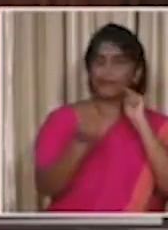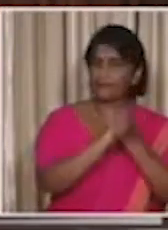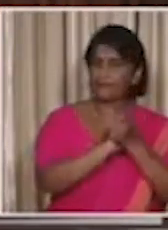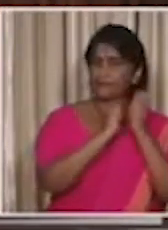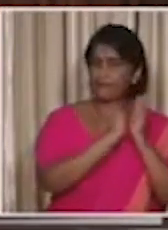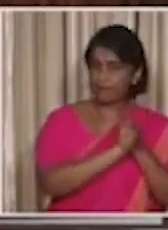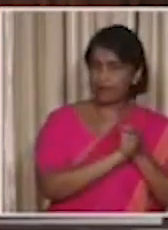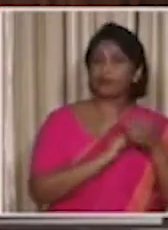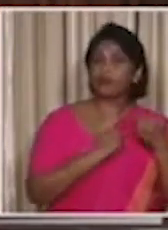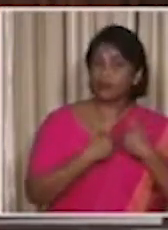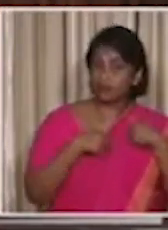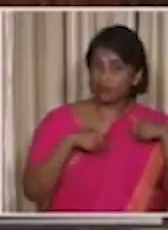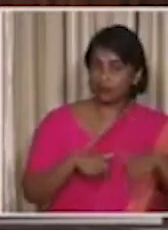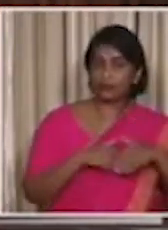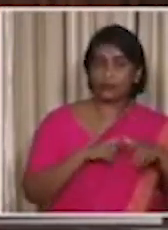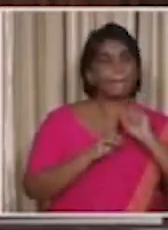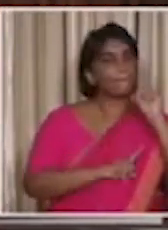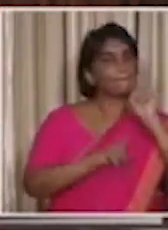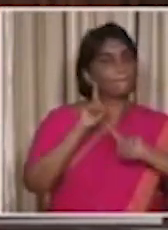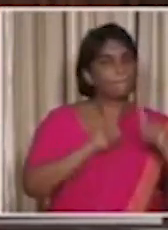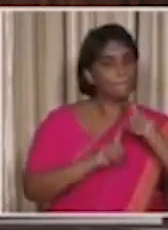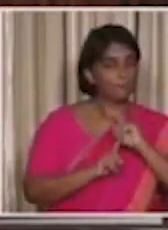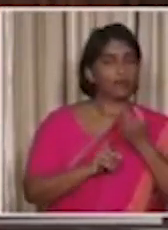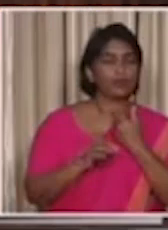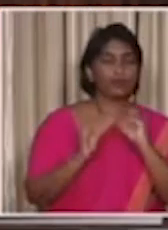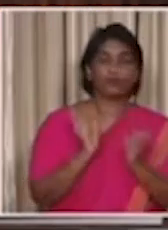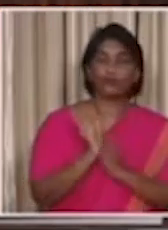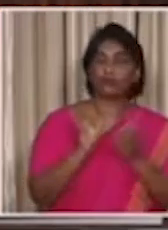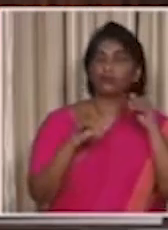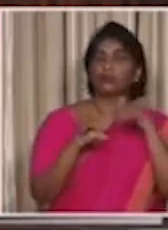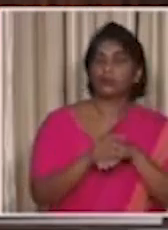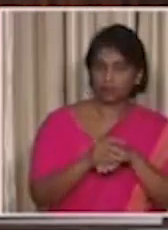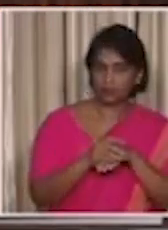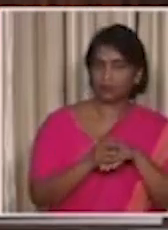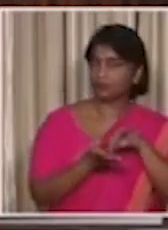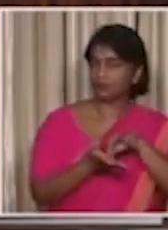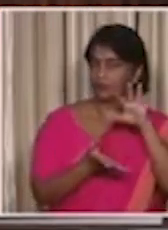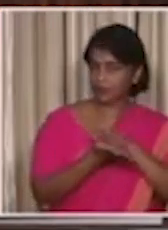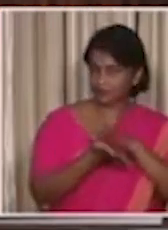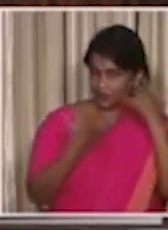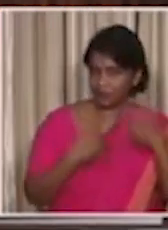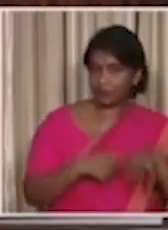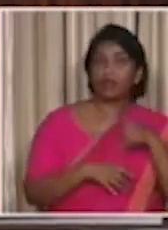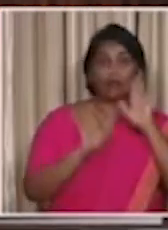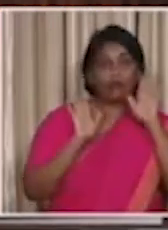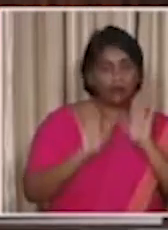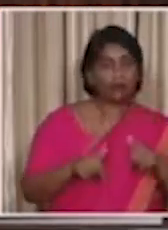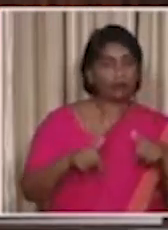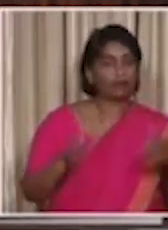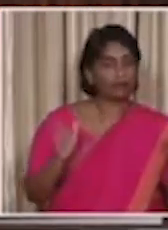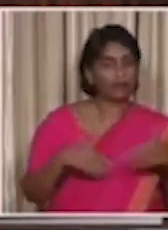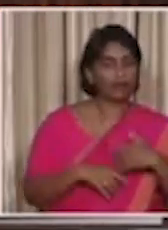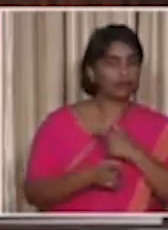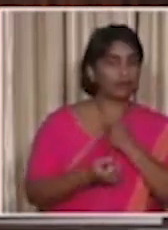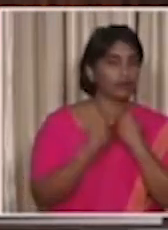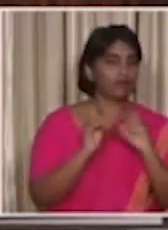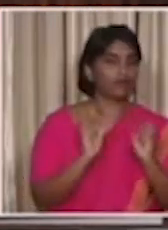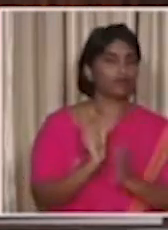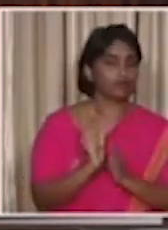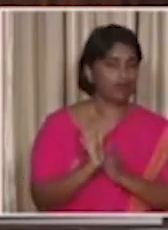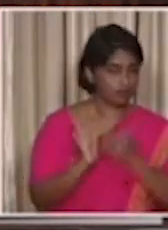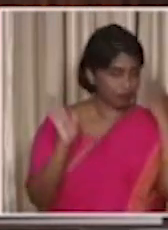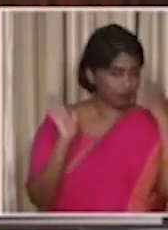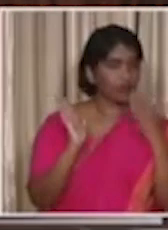වෙනුවෙන් අපි දැනටමත් පාර්ලිමේන්තු අධීක්ෂණ කාරක සභා ක්‍රමය පිටවා තිබෙනවා. නමුත් තවමත් අධීක්ෂණ කාරක සභා